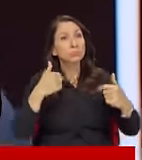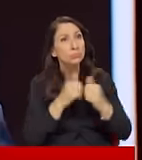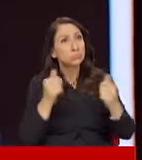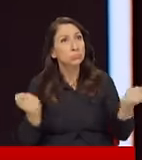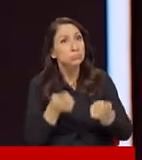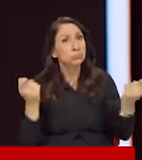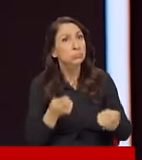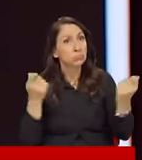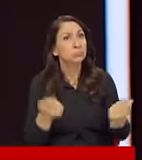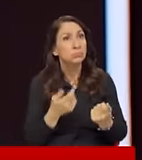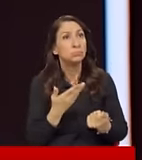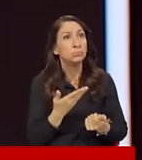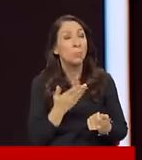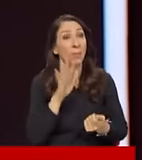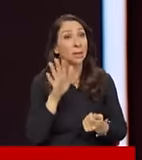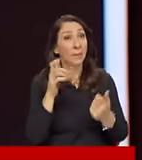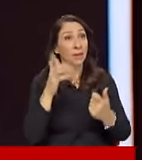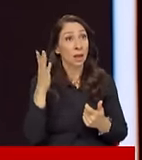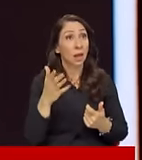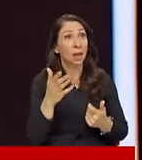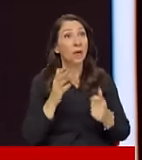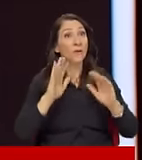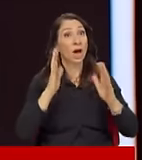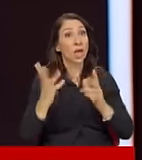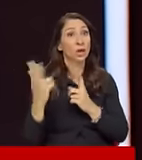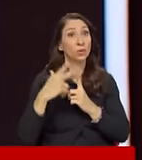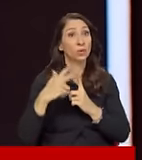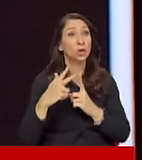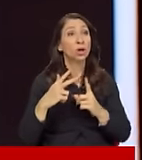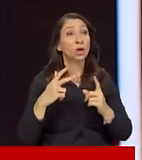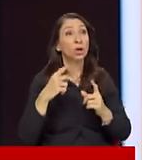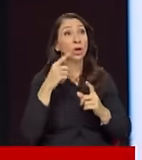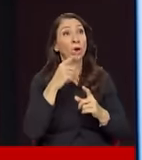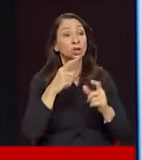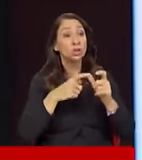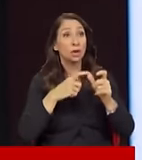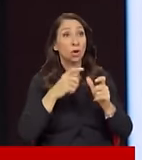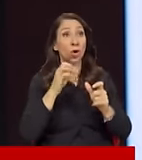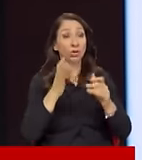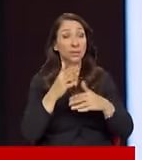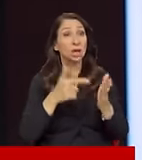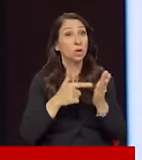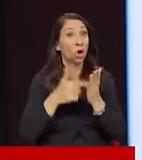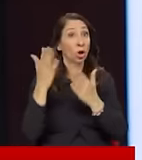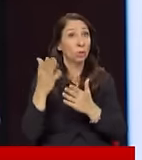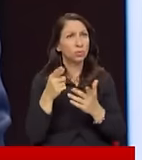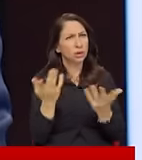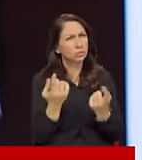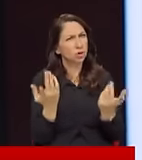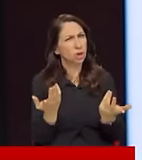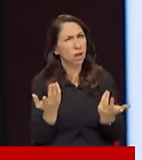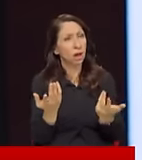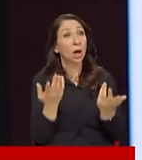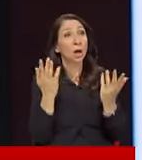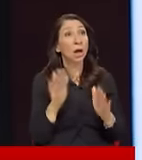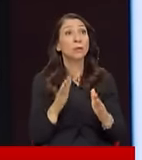bizim kampanyamıza destek oluyor Maltepe'de. Etkinliklerimize katılıyor. Şerdil Daraudabaşı aynı şekilde Kadıköy'de. Bu nasıl bir şey?